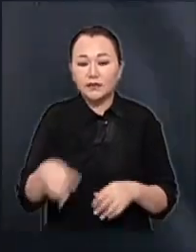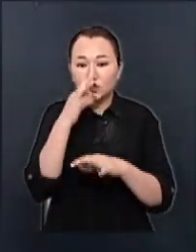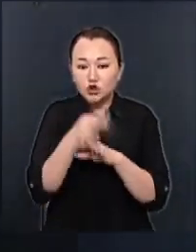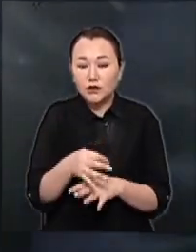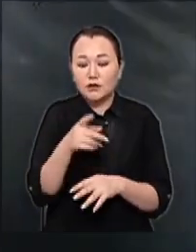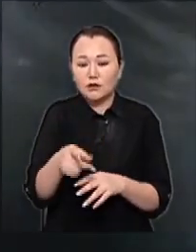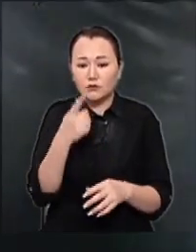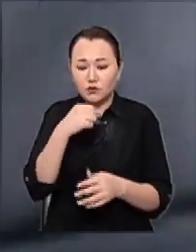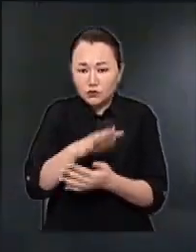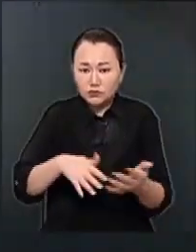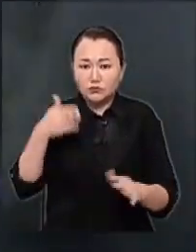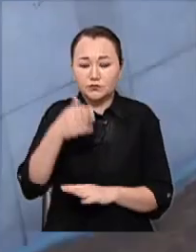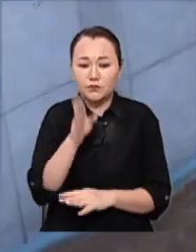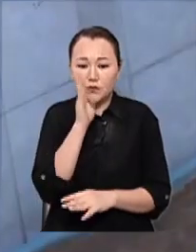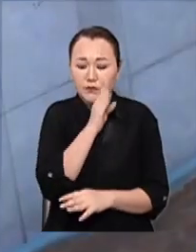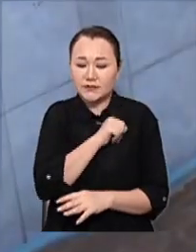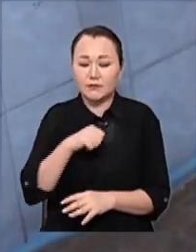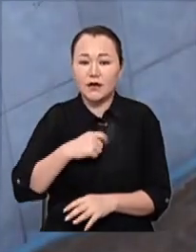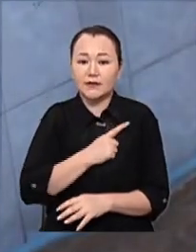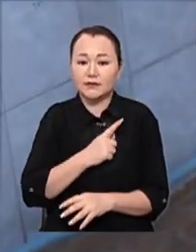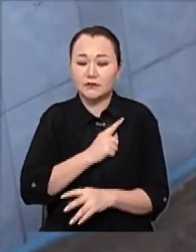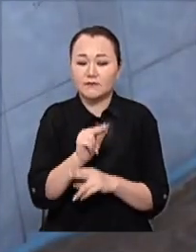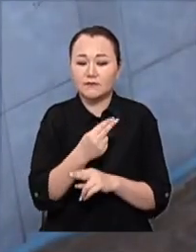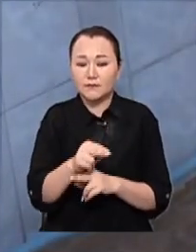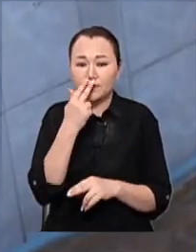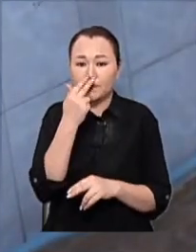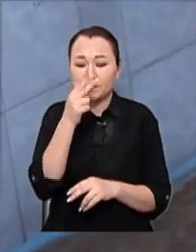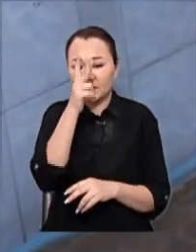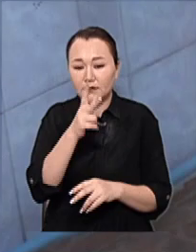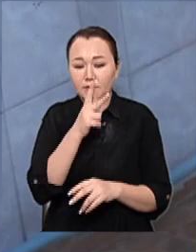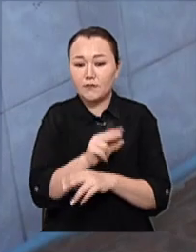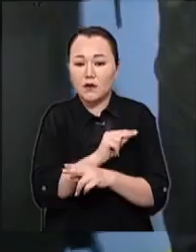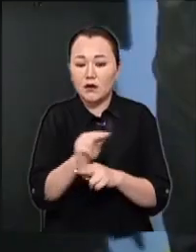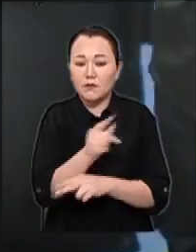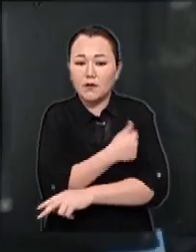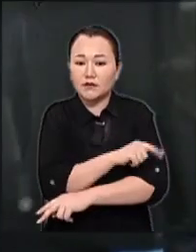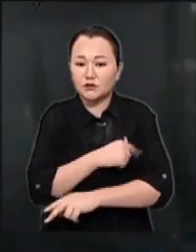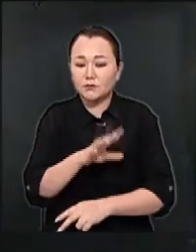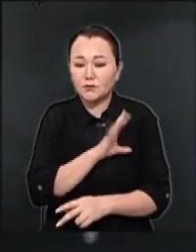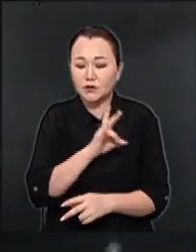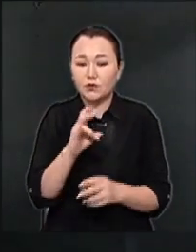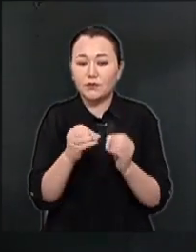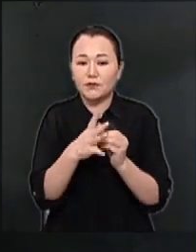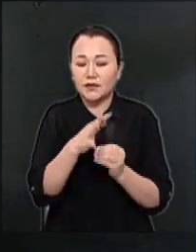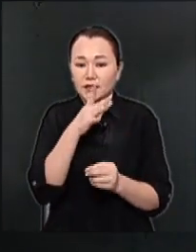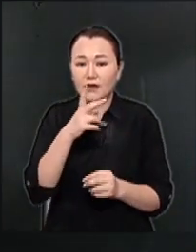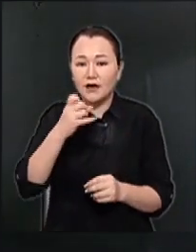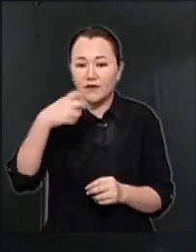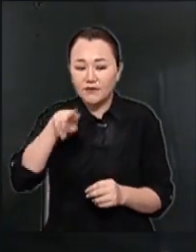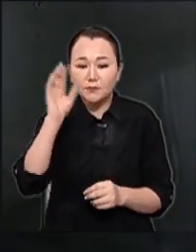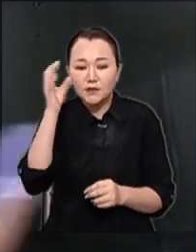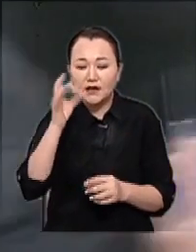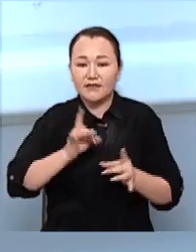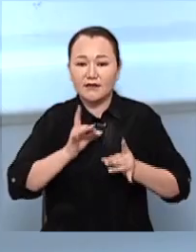қанды қылмысқа барған баланы анасы өз жалғыз тәрбиелейді. Жасөспірім 3 айға жуық ауруханада емделген екен, бірақ 15 жастағы Давидтің